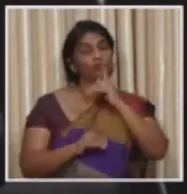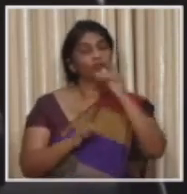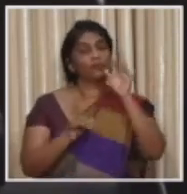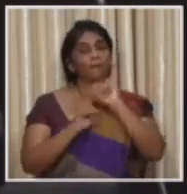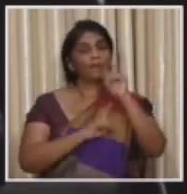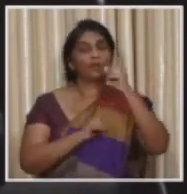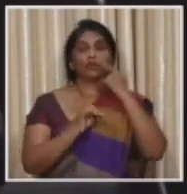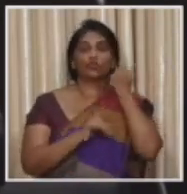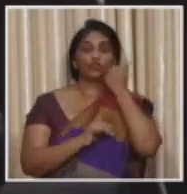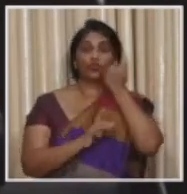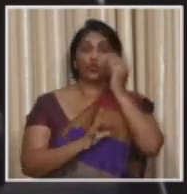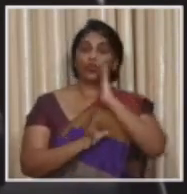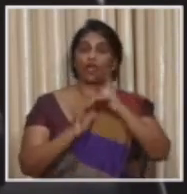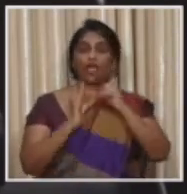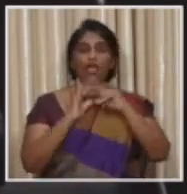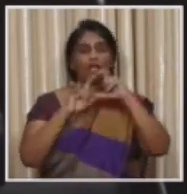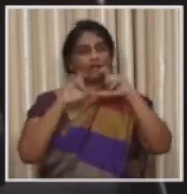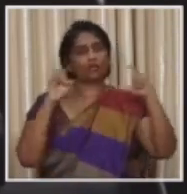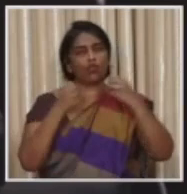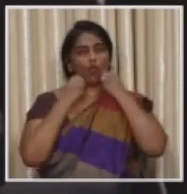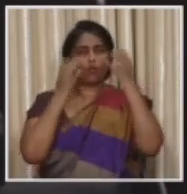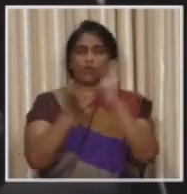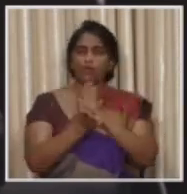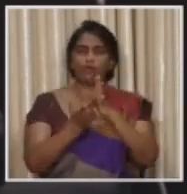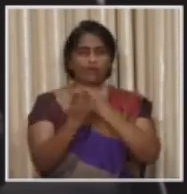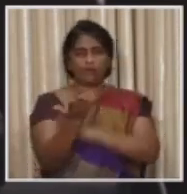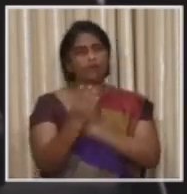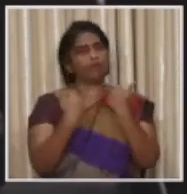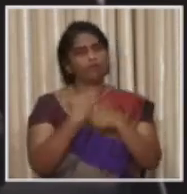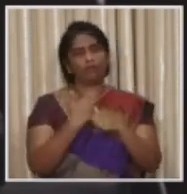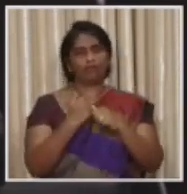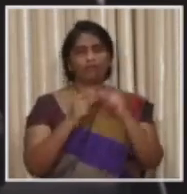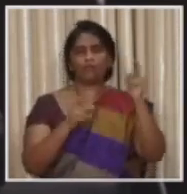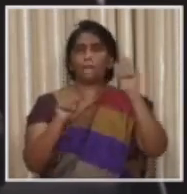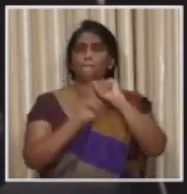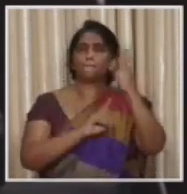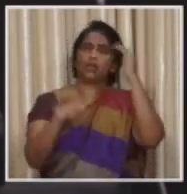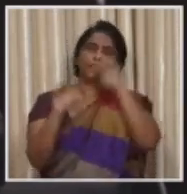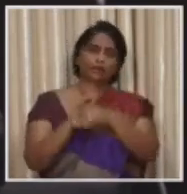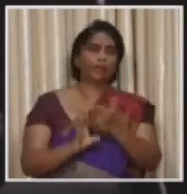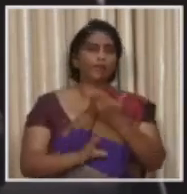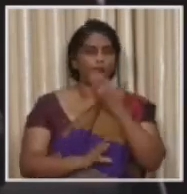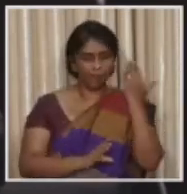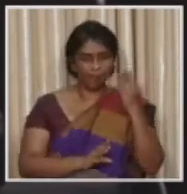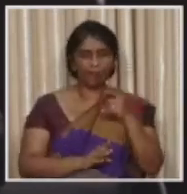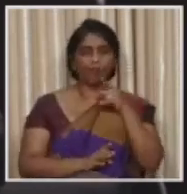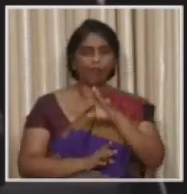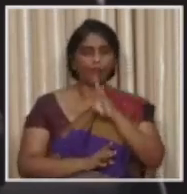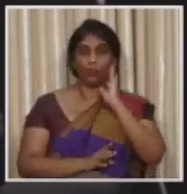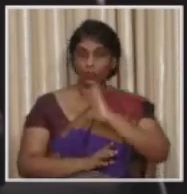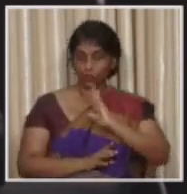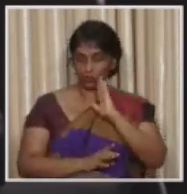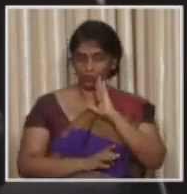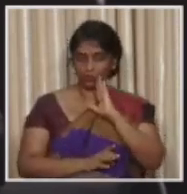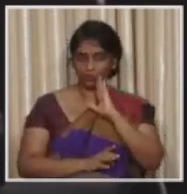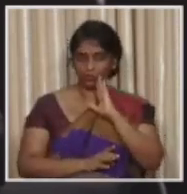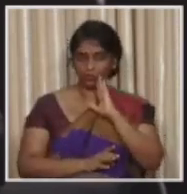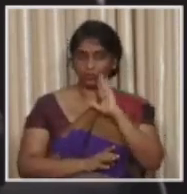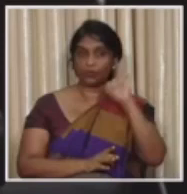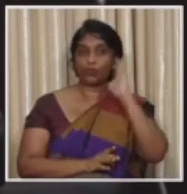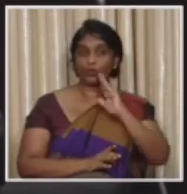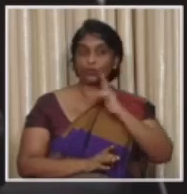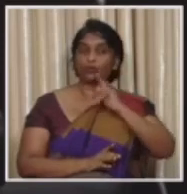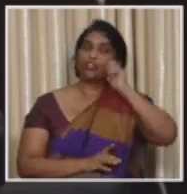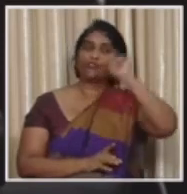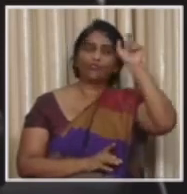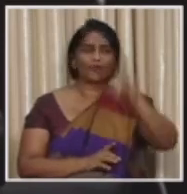අයිඩෙන්ටි එකක් හදාගන්න උපැන්නයක් හදාගන්න ප්‍රශ්නයක් වෙන්න එපා. මොකද ලයිස්තුවේ ඒ සුද්දට ඉන්න පුළුවන්. සුද්දට ඉන්නකොම ඒ සුද්දා සුද්දා පිටරට